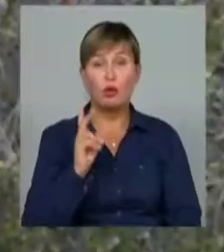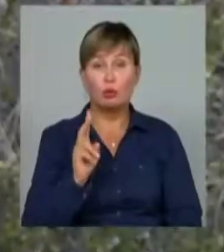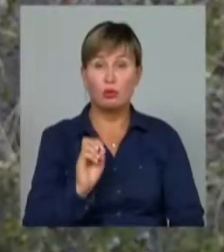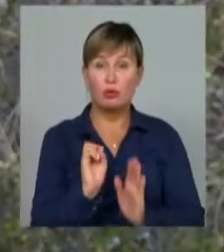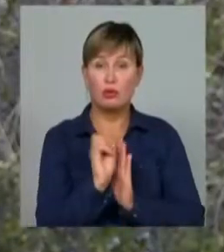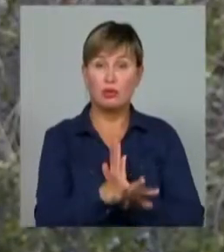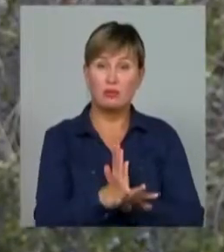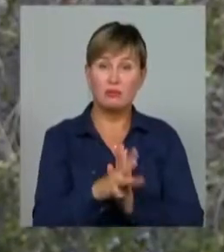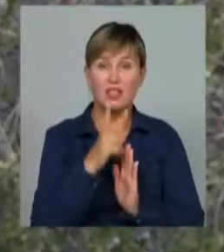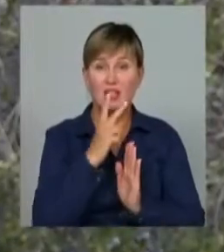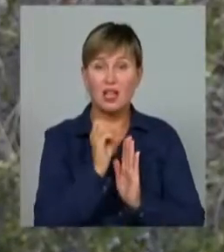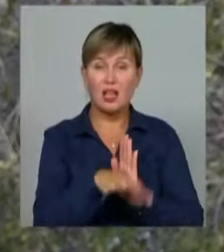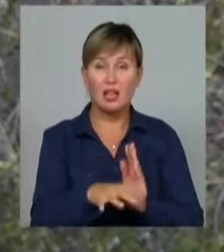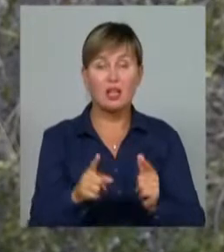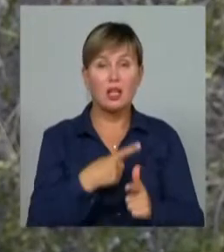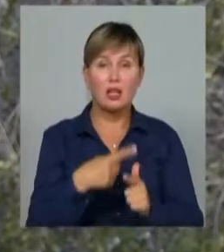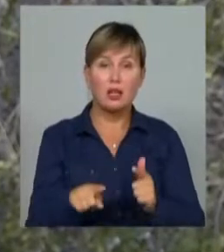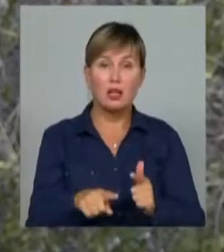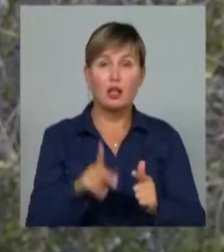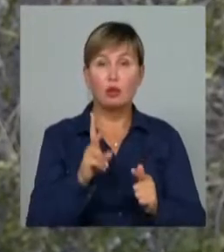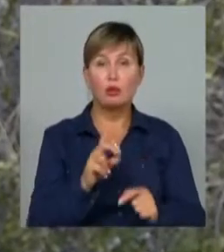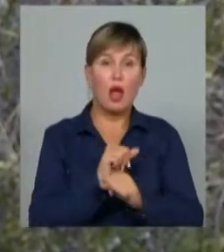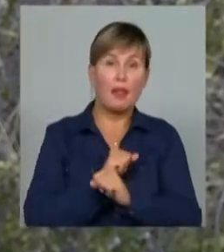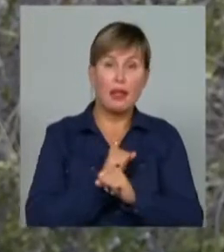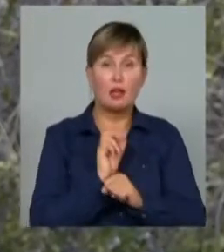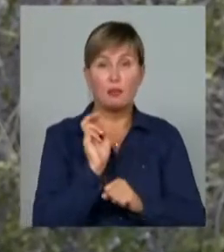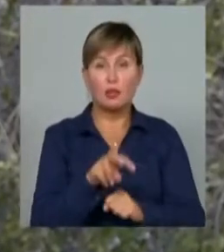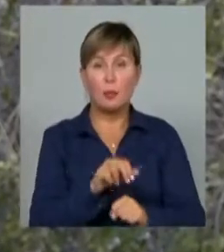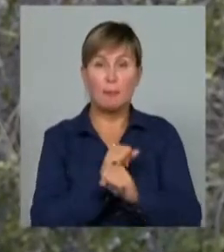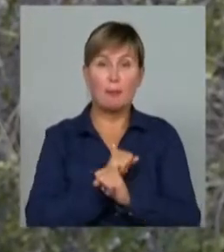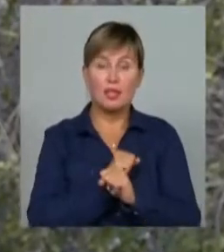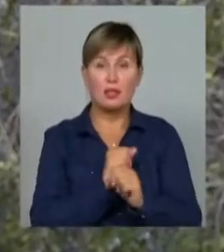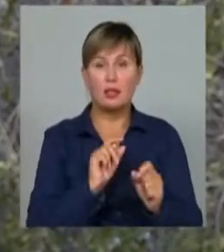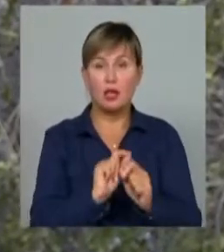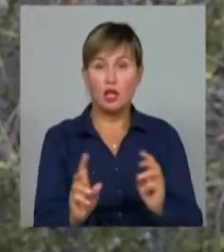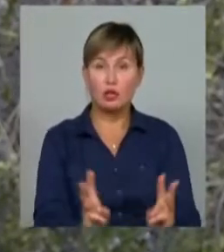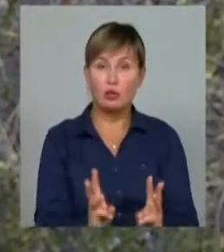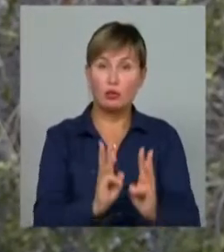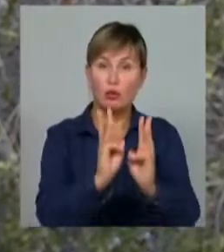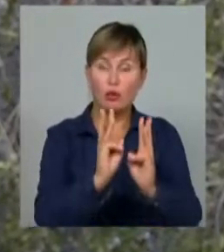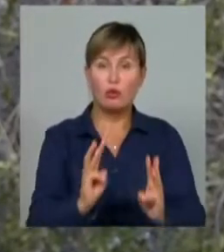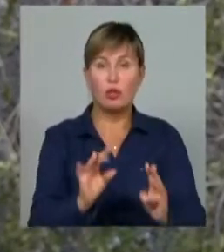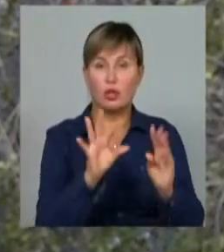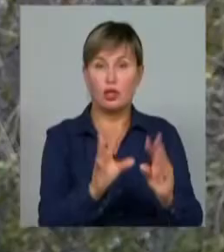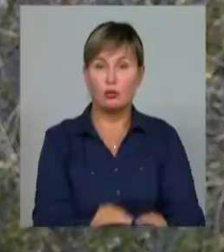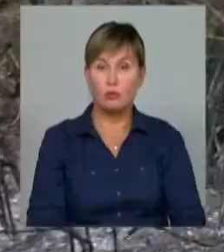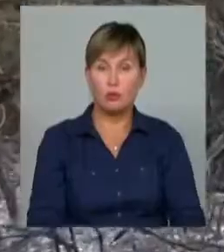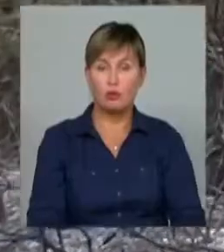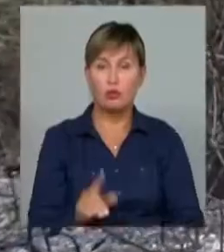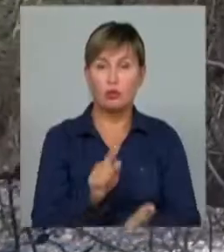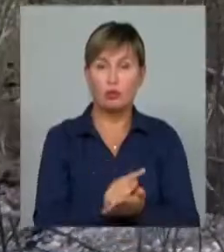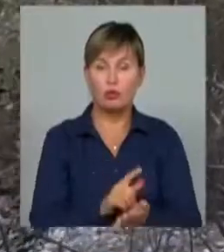бросил окурок, или кто-то из отдыхающих пришел, посидел какой-то, может, костер разжег и не затушил должным